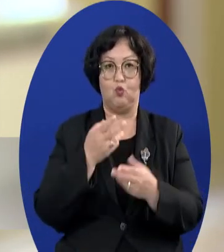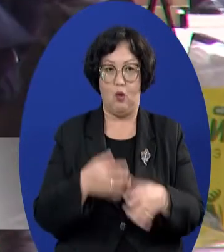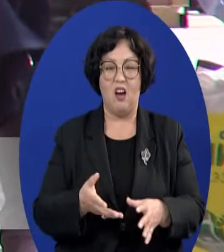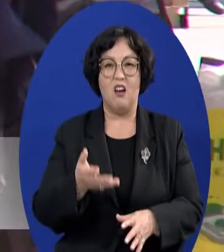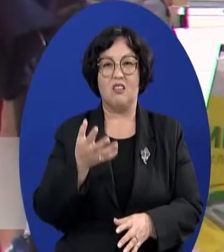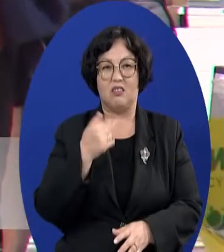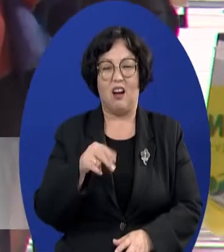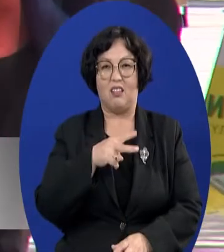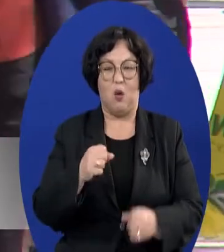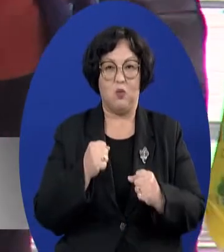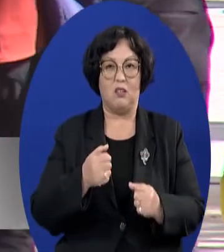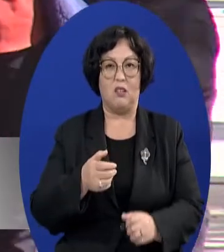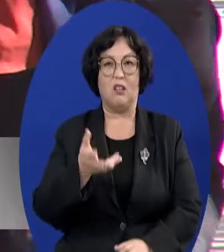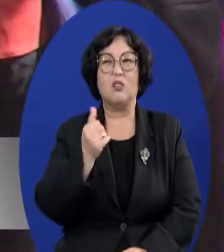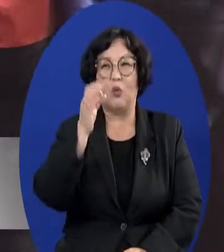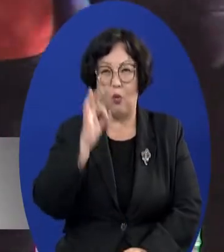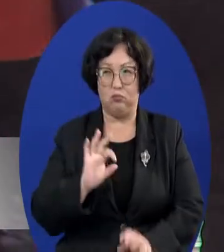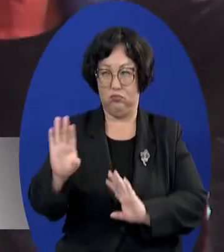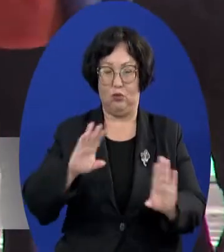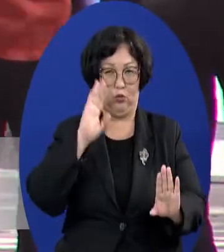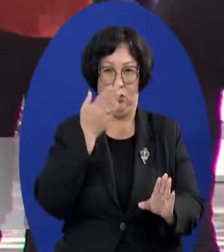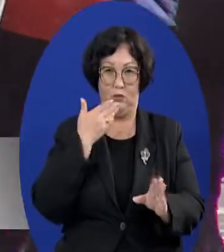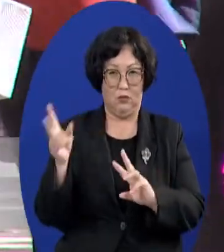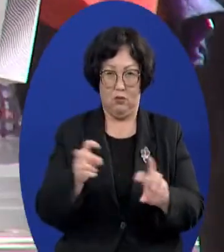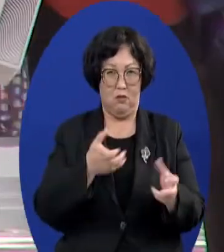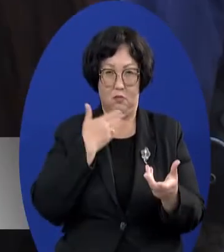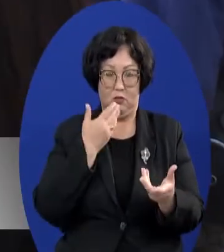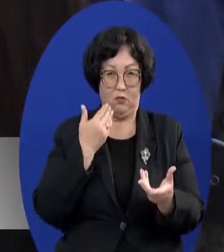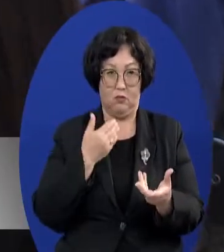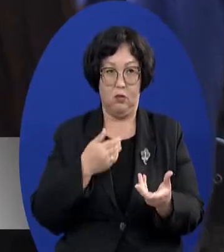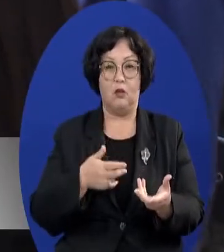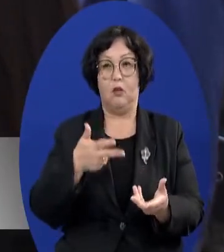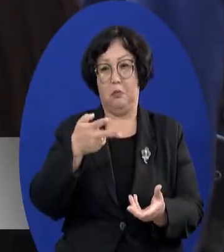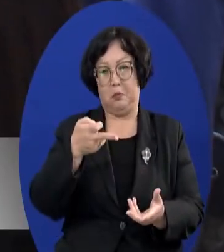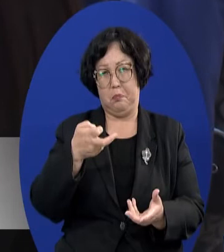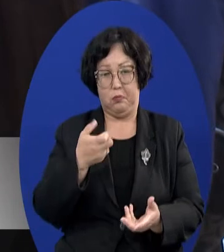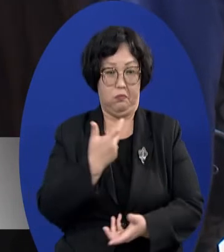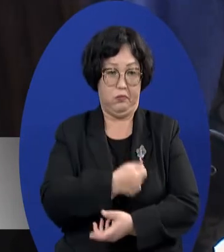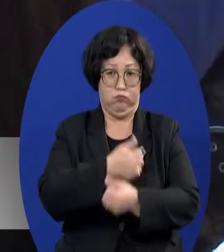аа. Вакцины бүрэн тундаа хамрагдсан ч халдвар авах эрсдэл өндөр байна. Халдвар авсан бол дахин